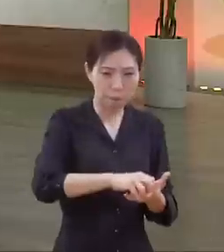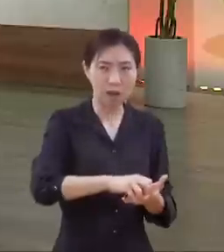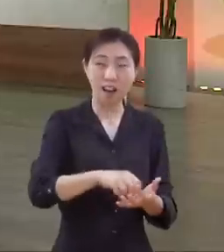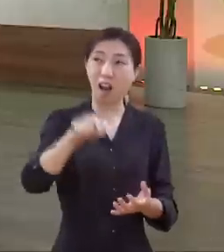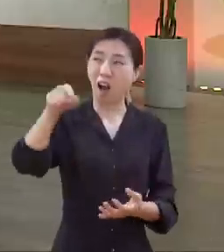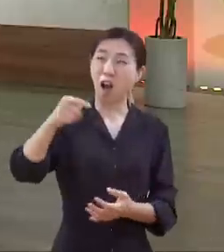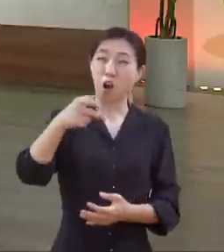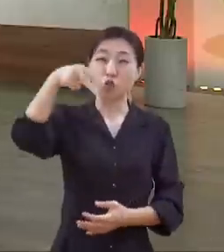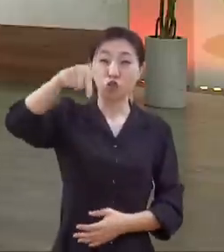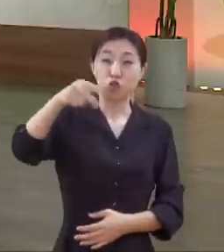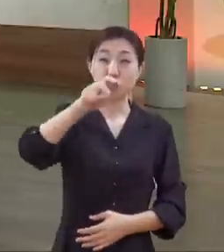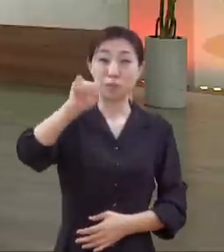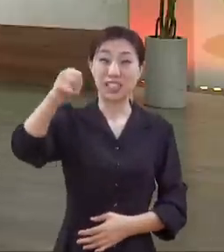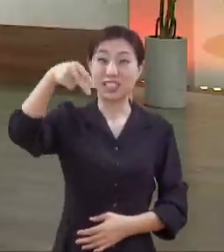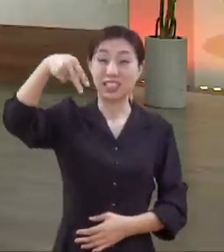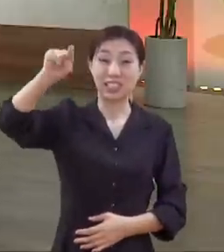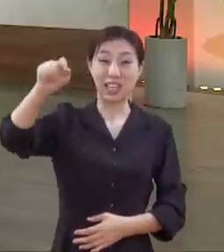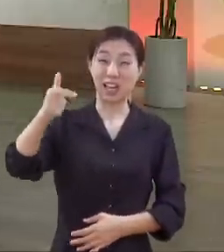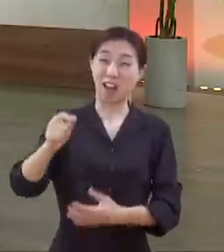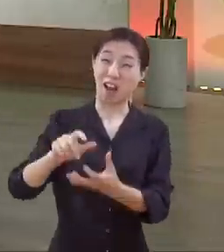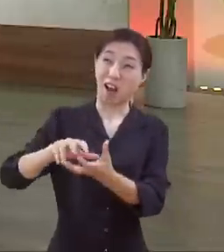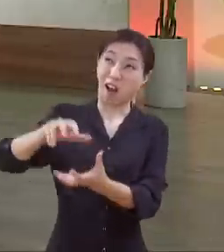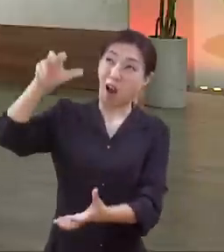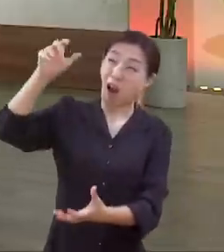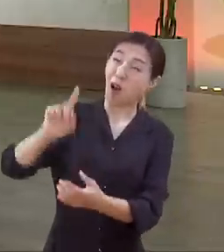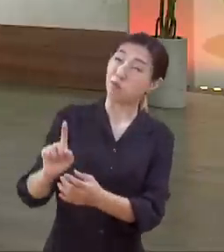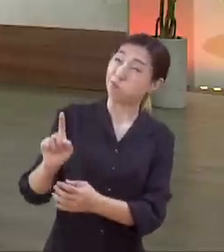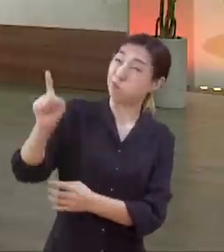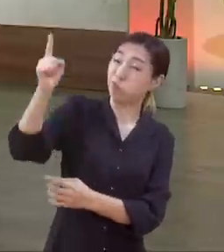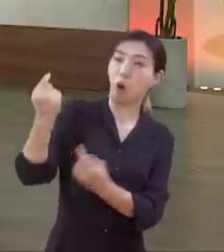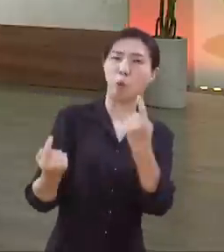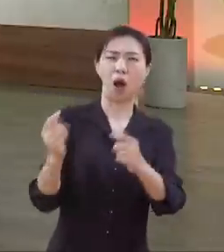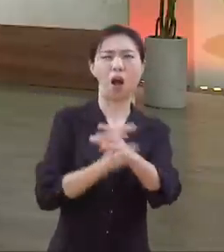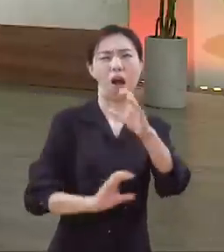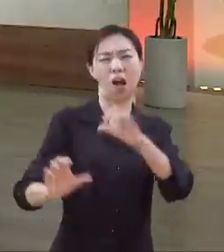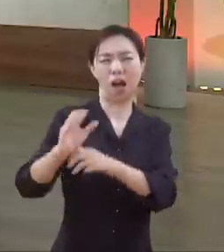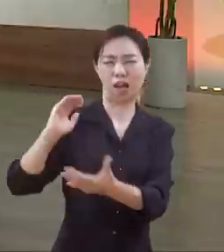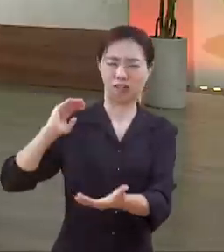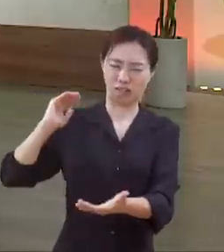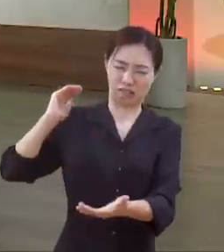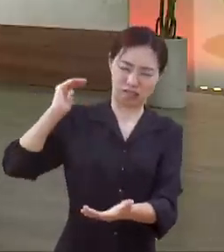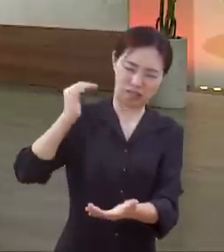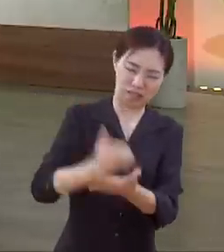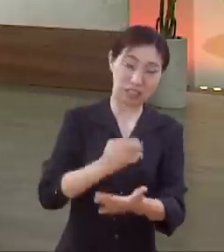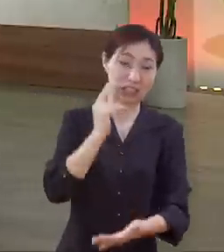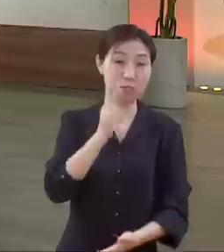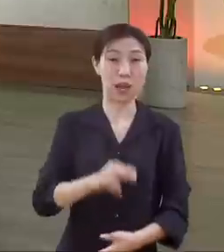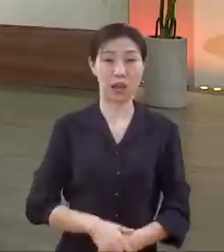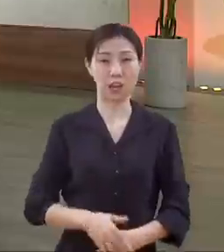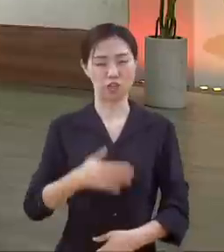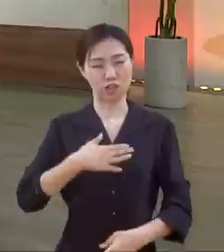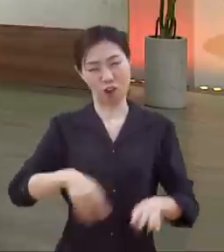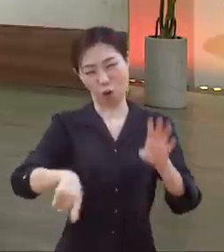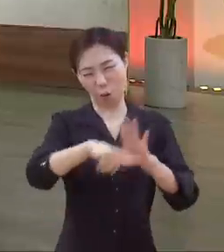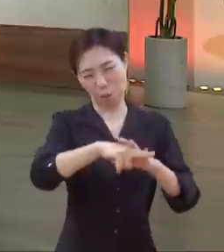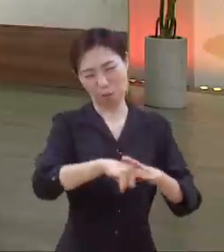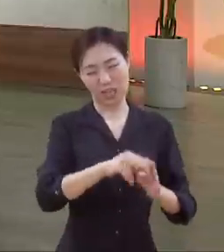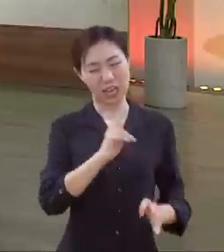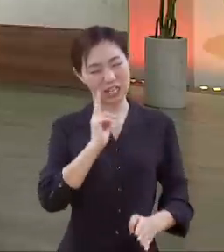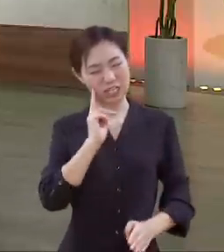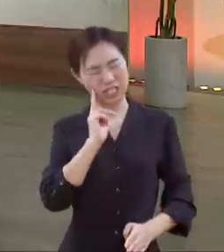업장이 두꺼우면 머리 깎고 출가해도 수행 생활을 잘하기가 힘들다